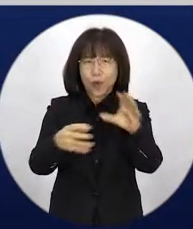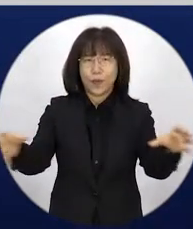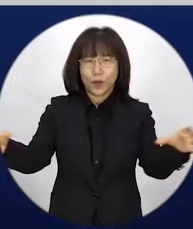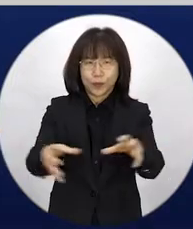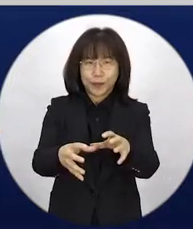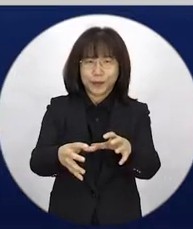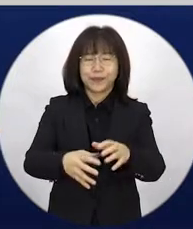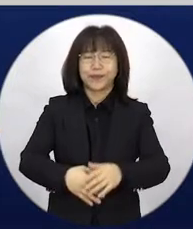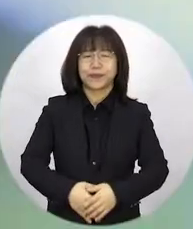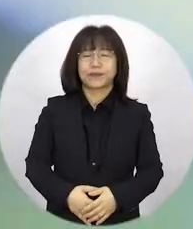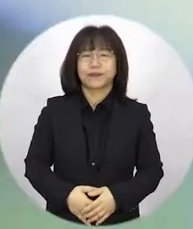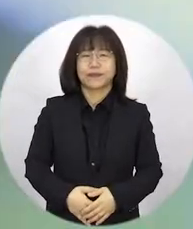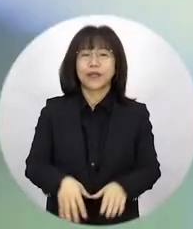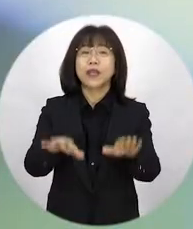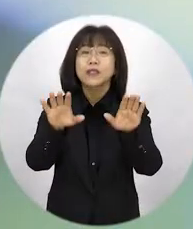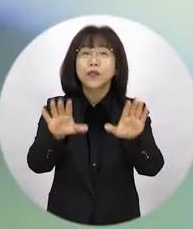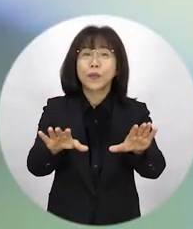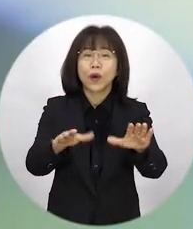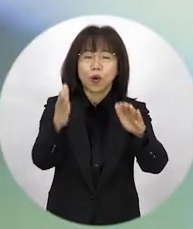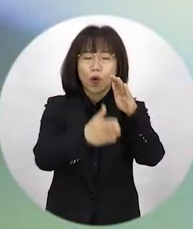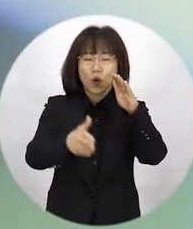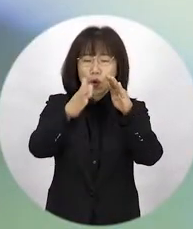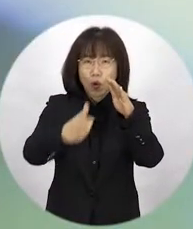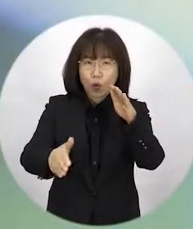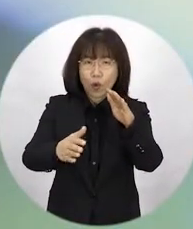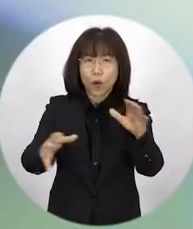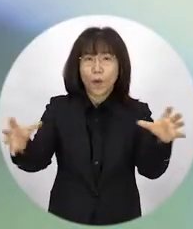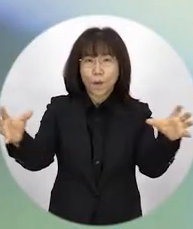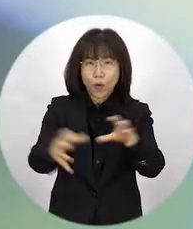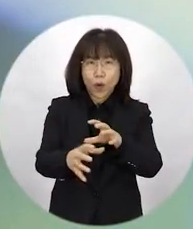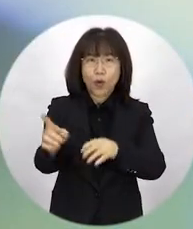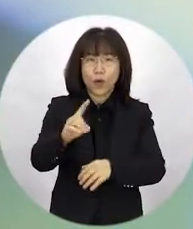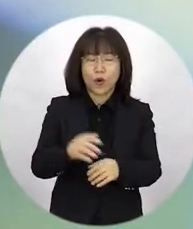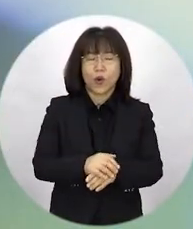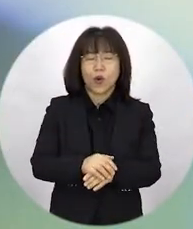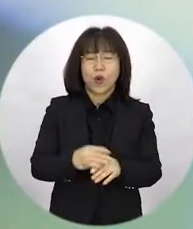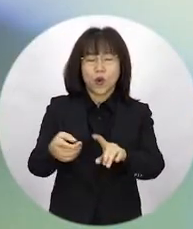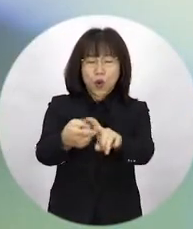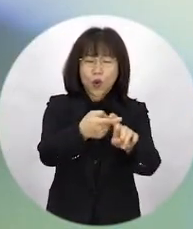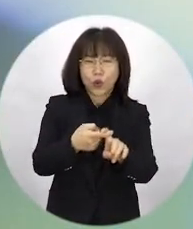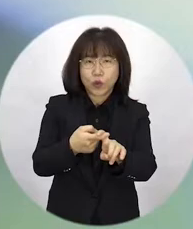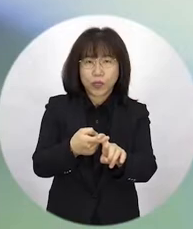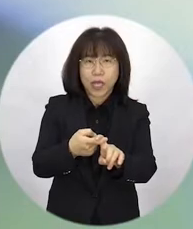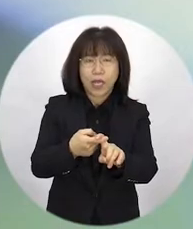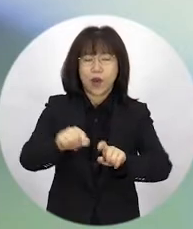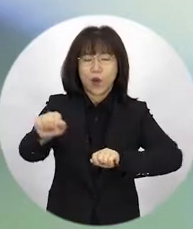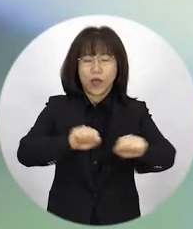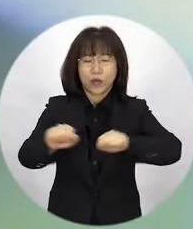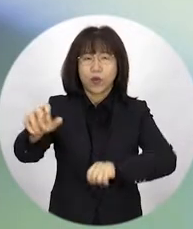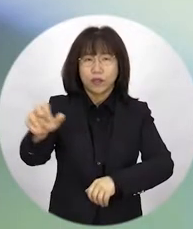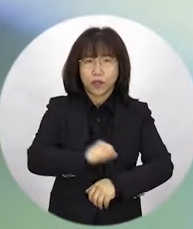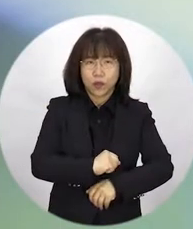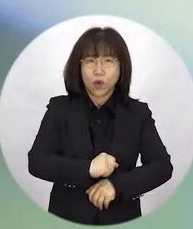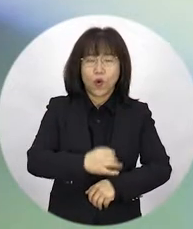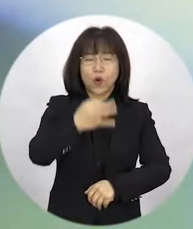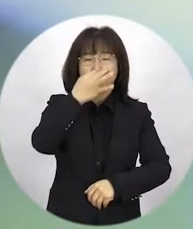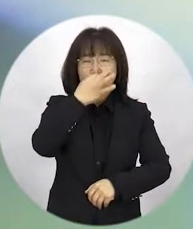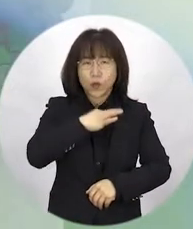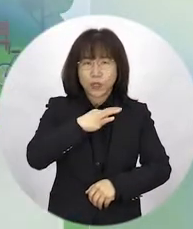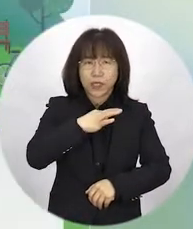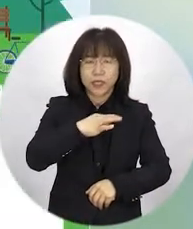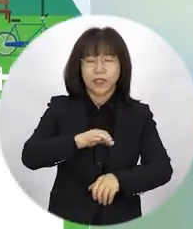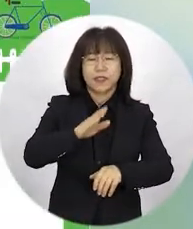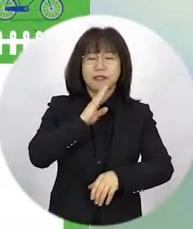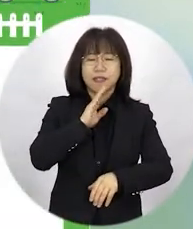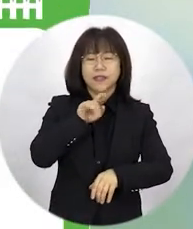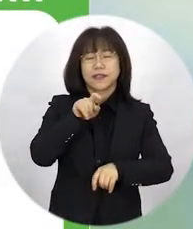모집합니다. 이번 통합 공모 사업은 공동체 활동을 통해 공익을 실천하고 코로나19로 심화된